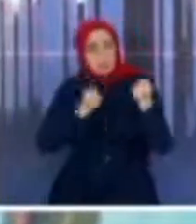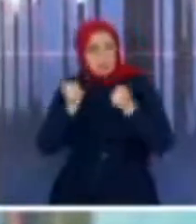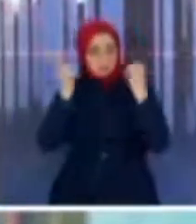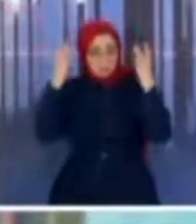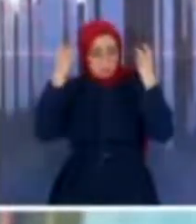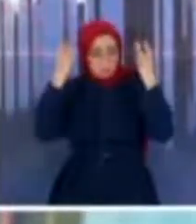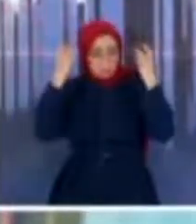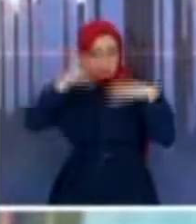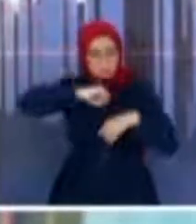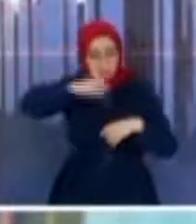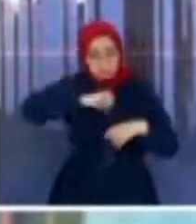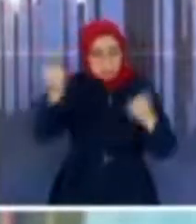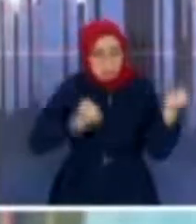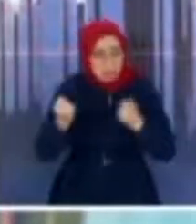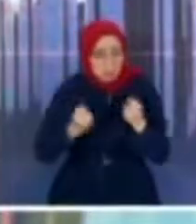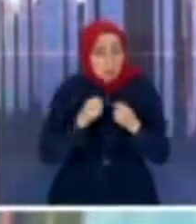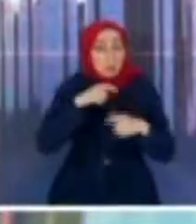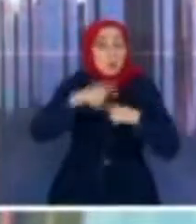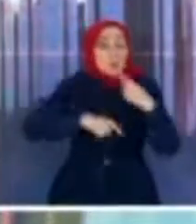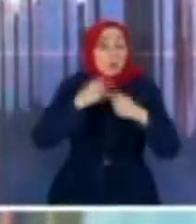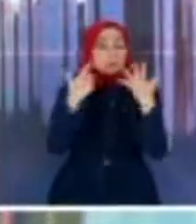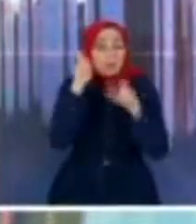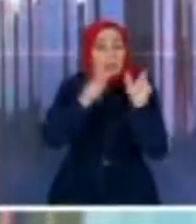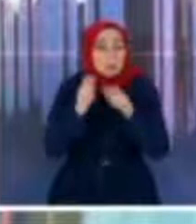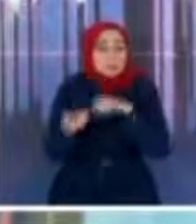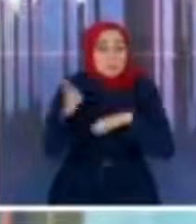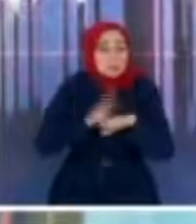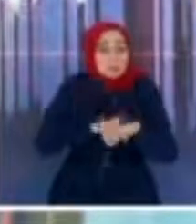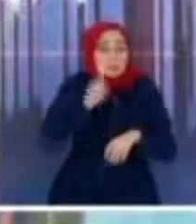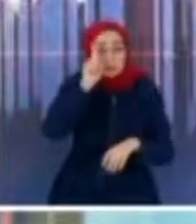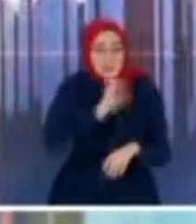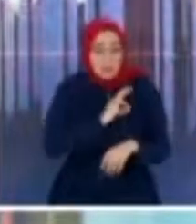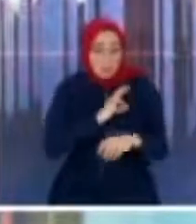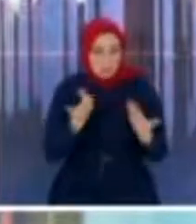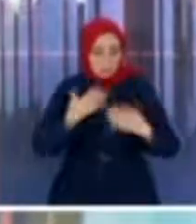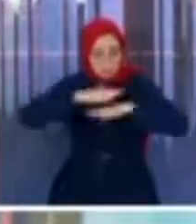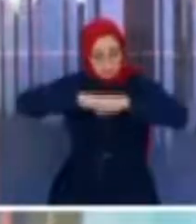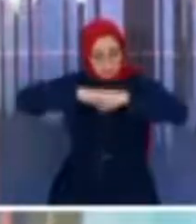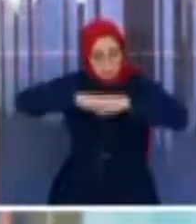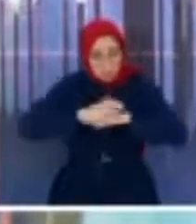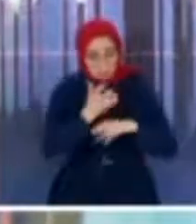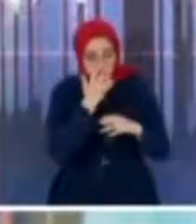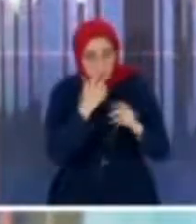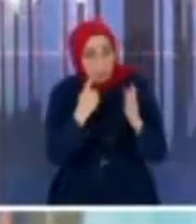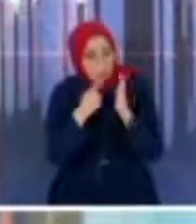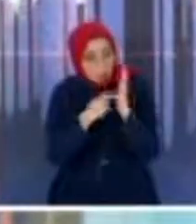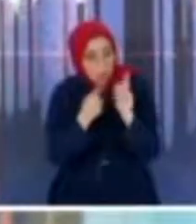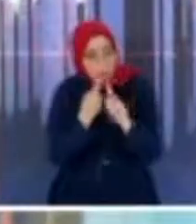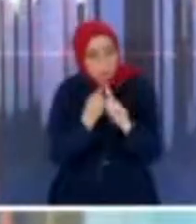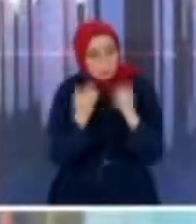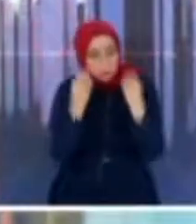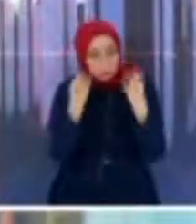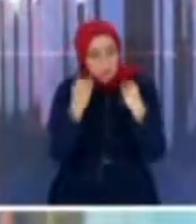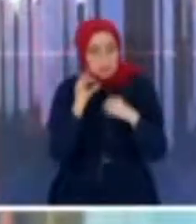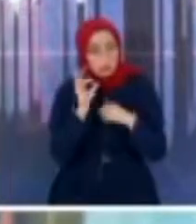السرعة إلى آخره. فإنه اليوم إذا كان باش نواجهوا الظاهرة ذي أكيد بالإسعافات الأولية، لكن زادا نصور اللي هذا